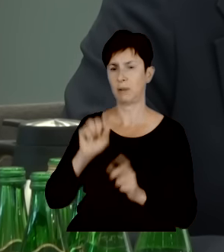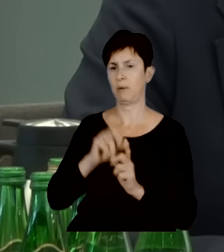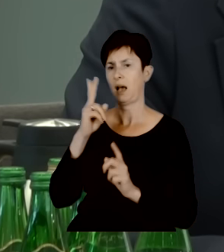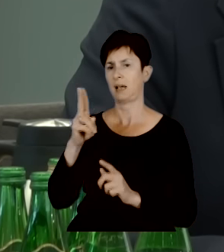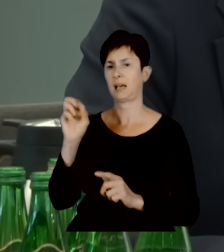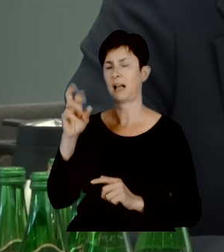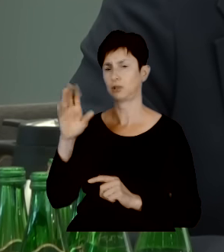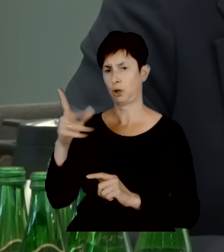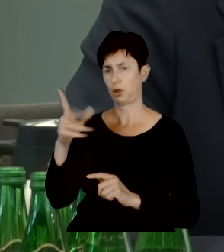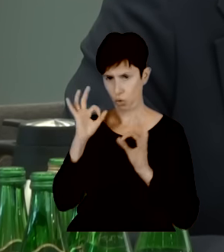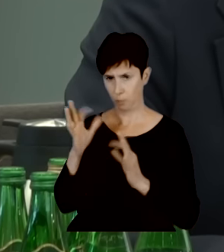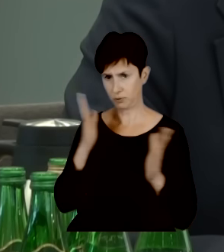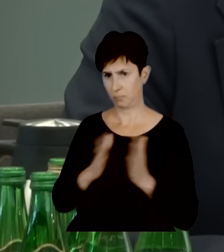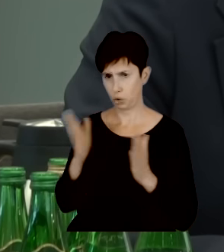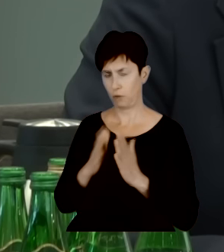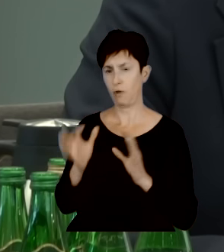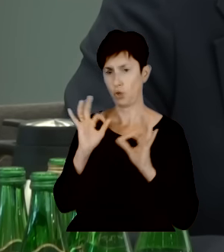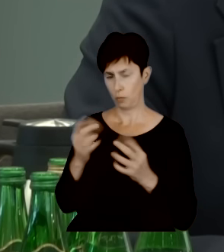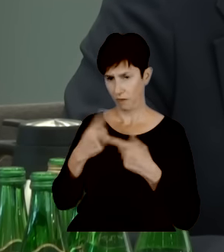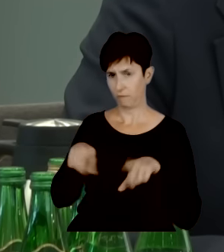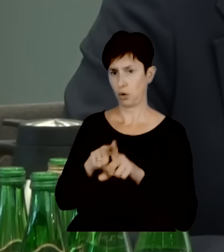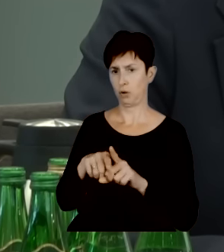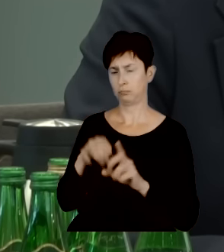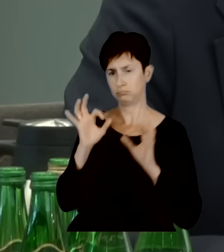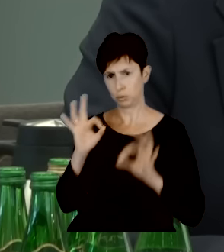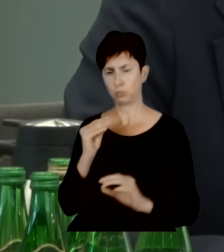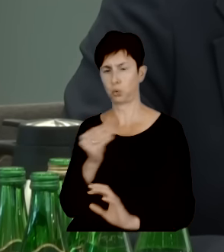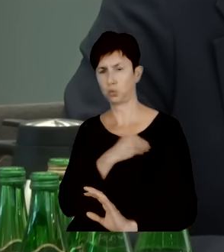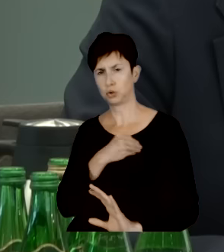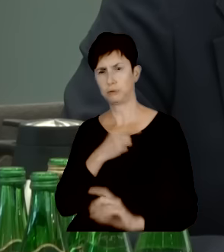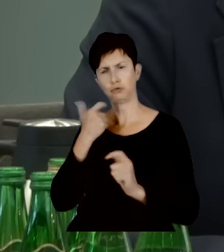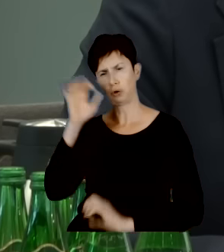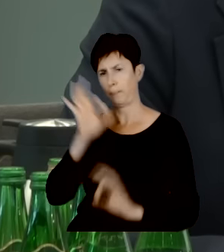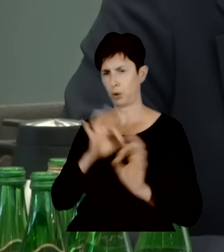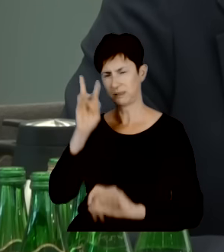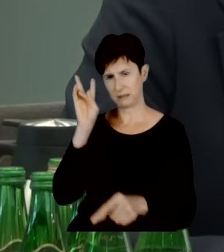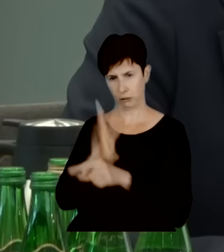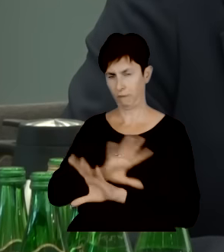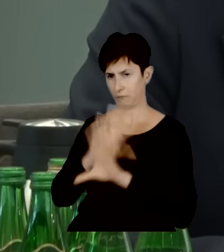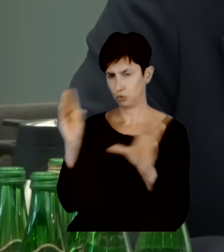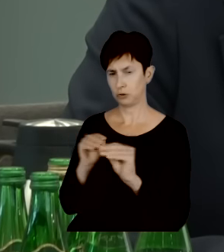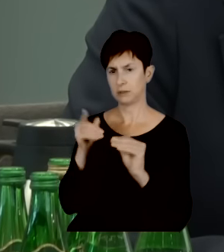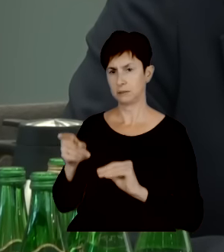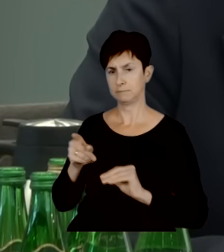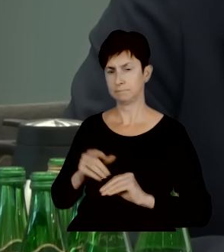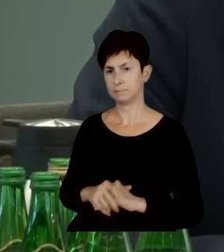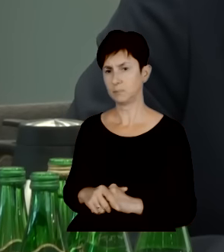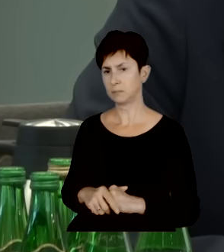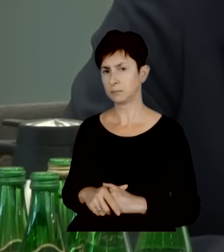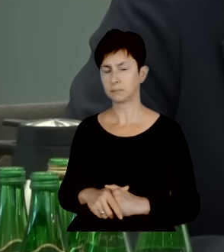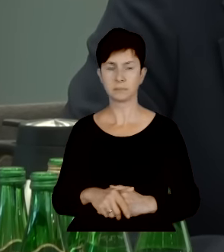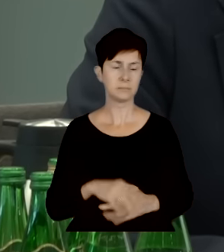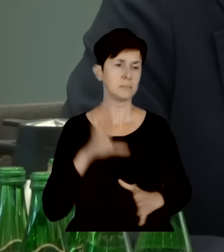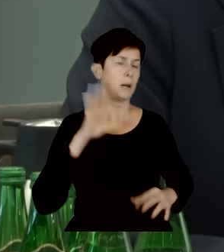przygotowane dobrze wykonali z pełną rzetelnością te pana polecenia żeby przygotowywać te wybory pani